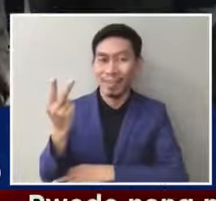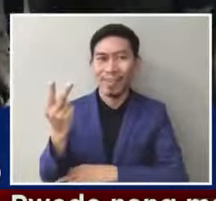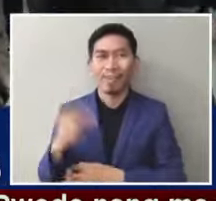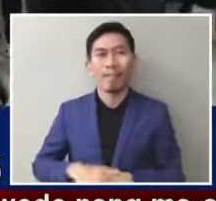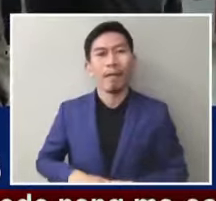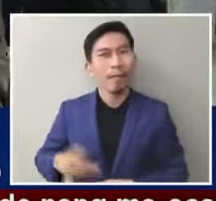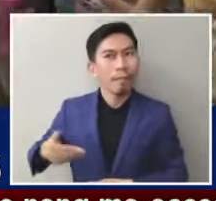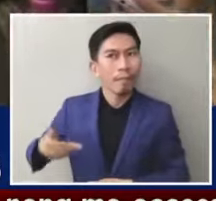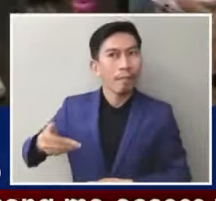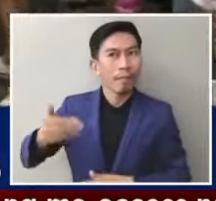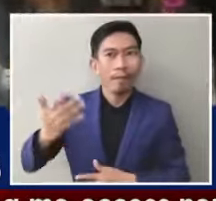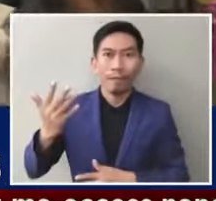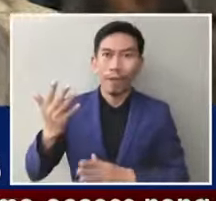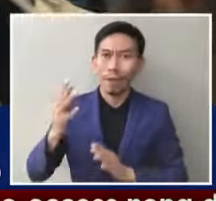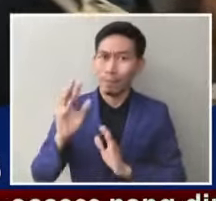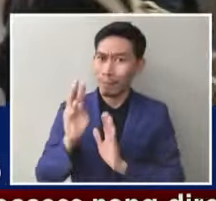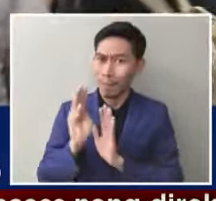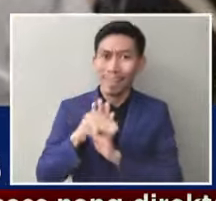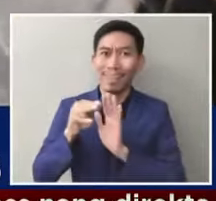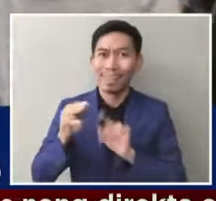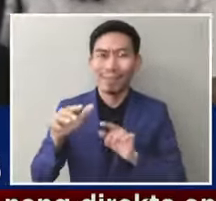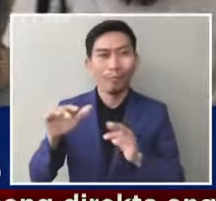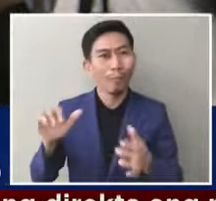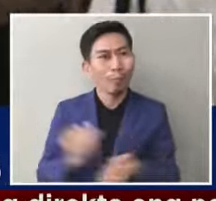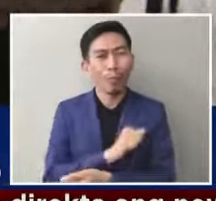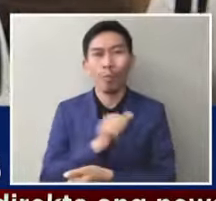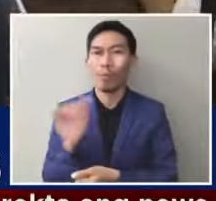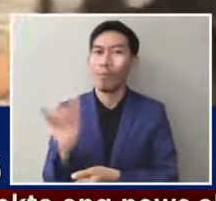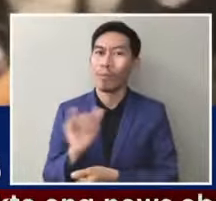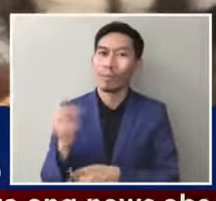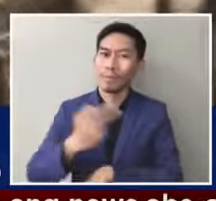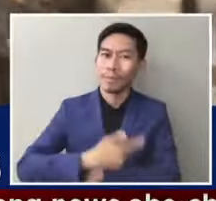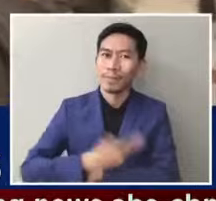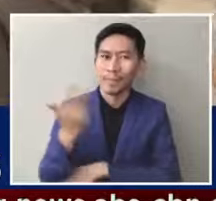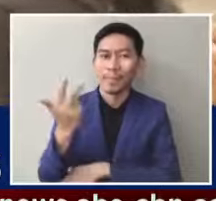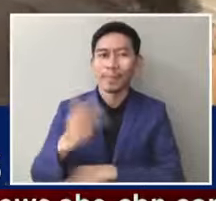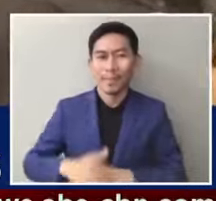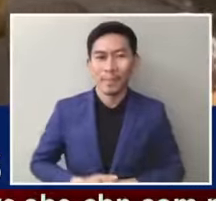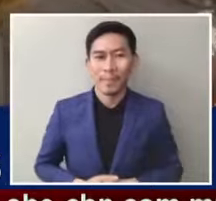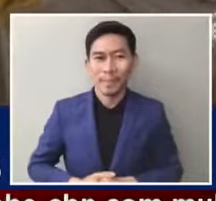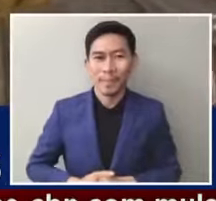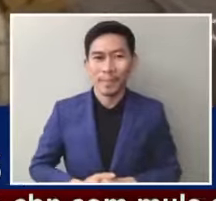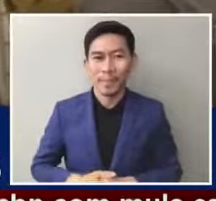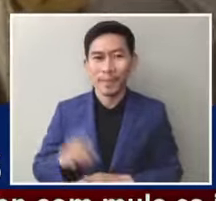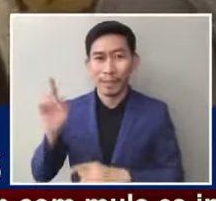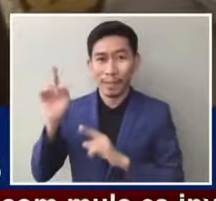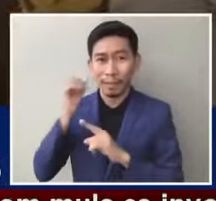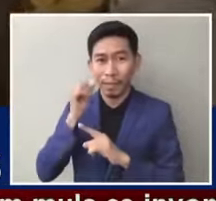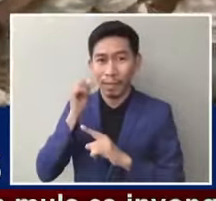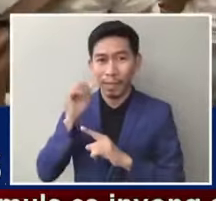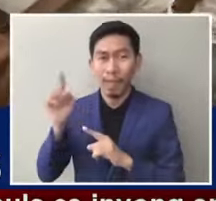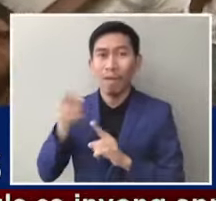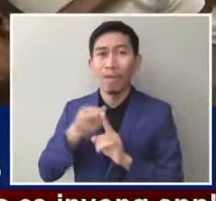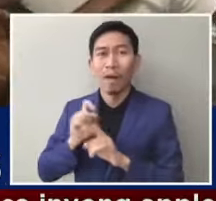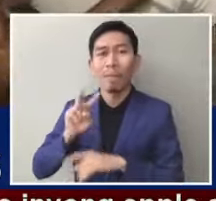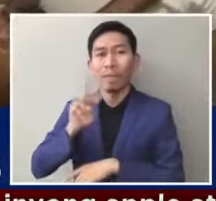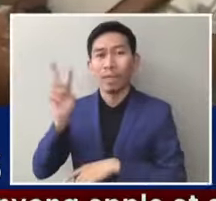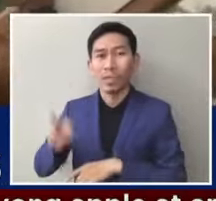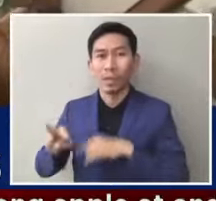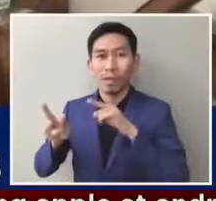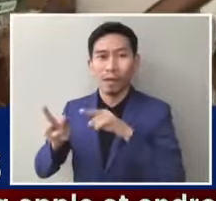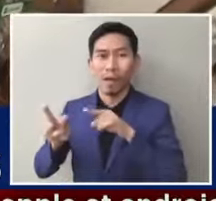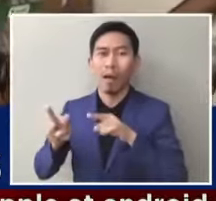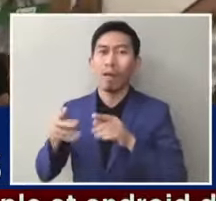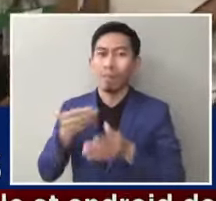ang 5 minuto, sold out na rin ang day 3. Si Jemima mula Valenzuela ang nakabili